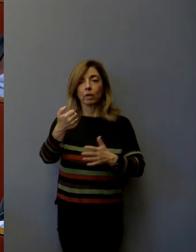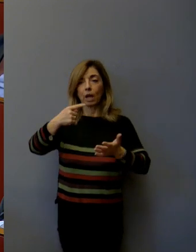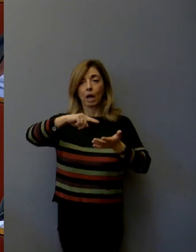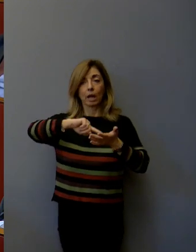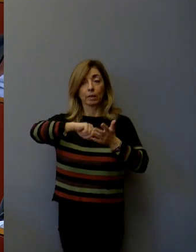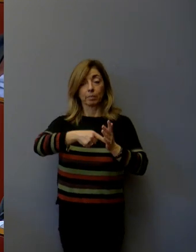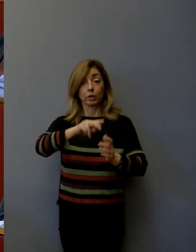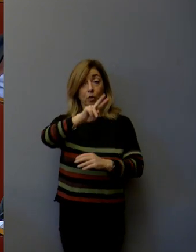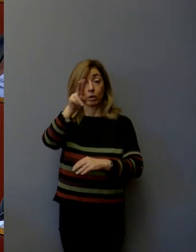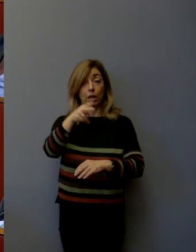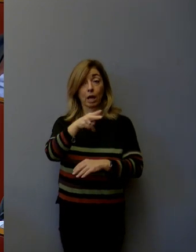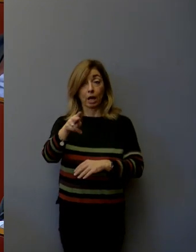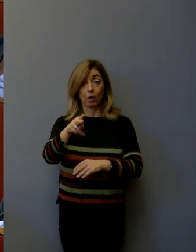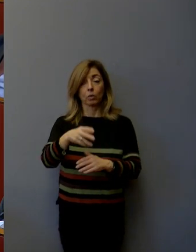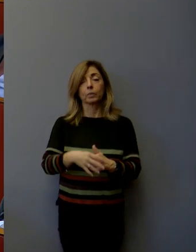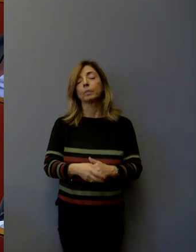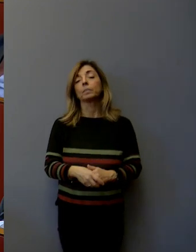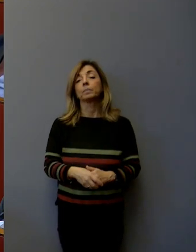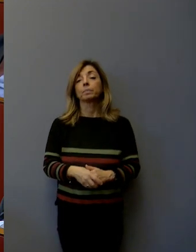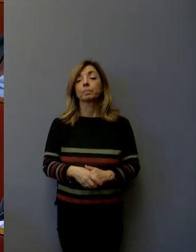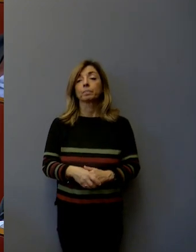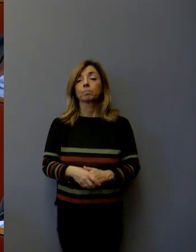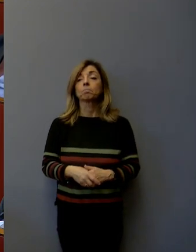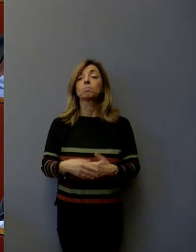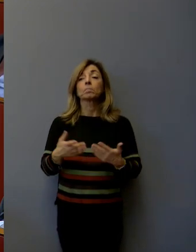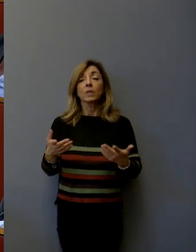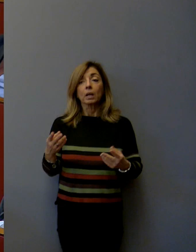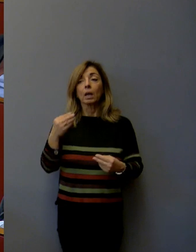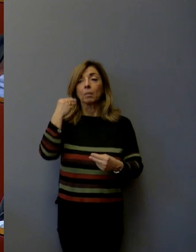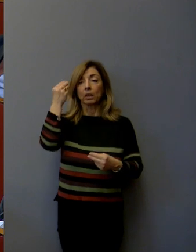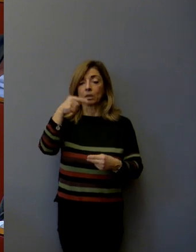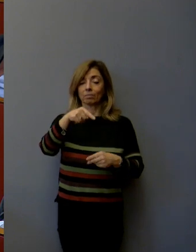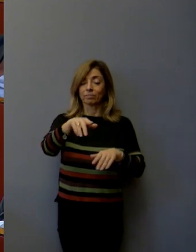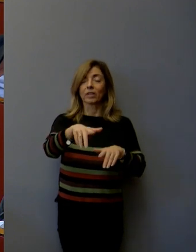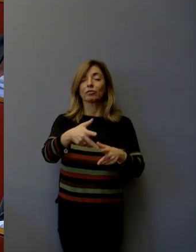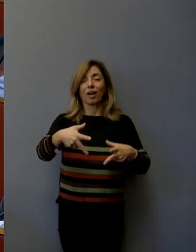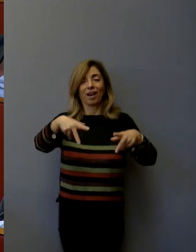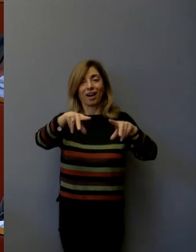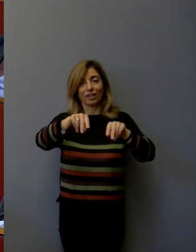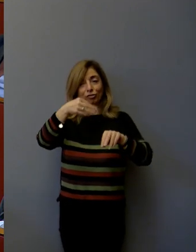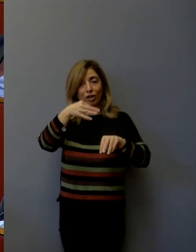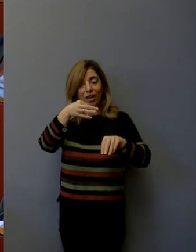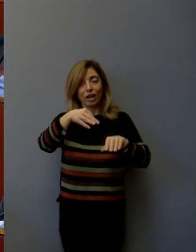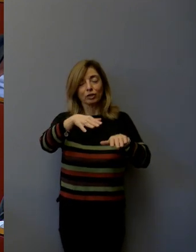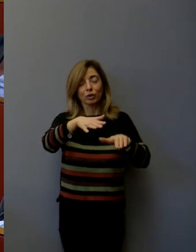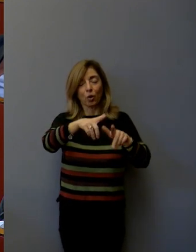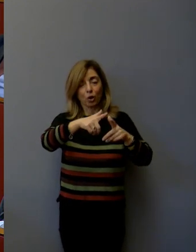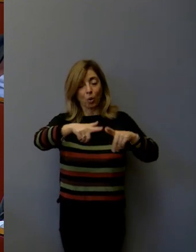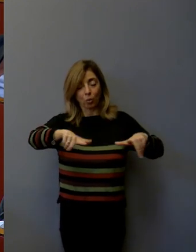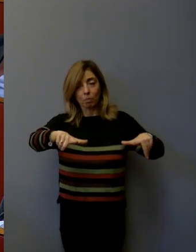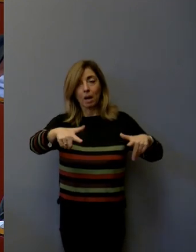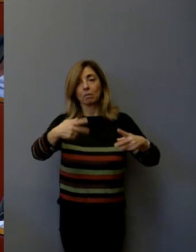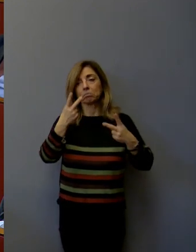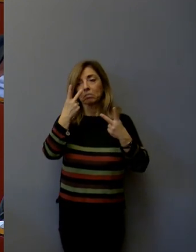Allora mi chiedevo se nell'ambito di questa rigenerazione urbana che prevede viale Alberati prevede